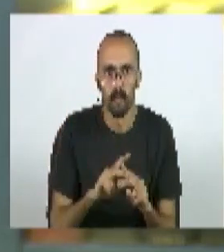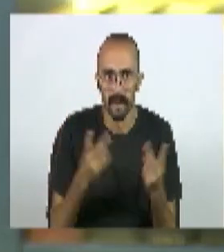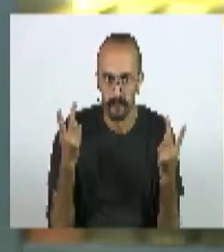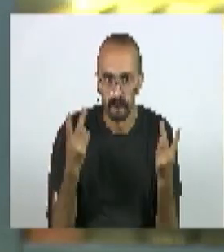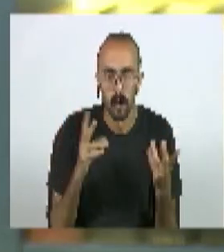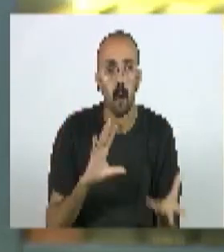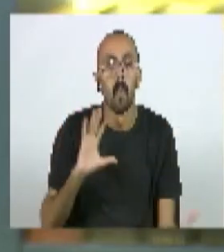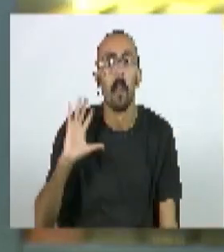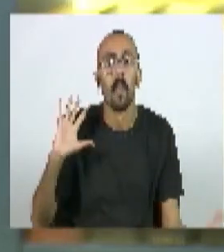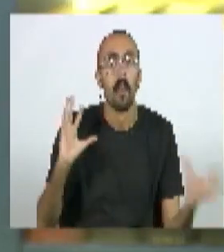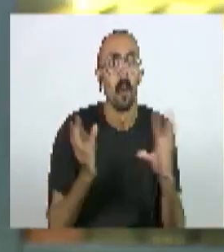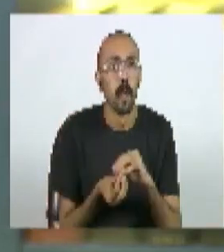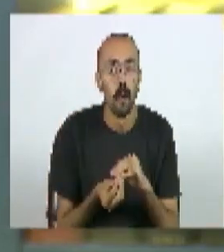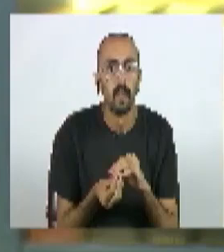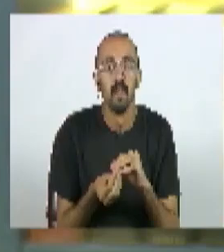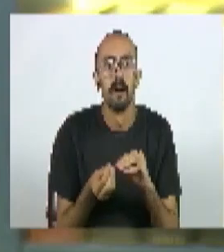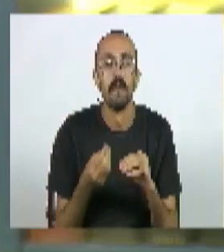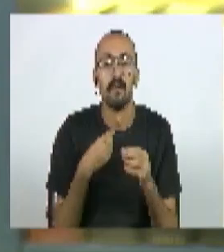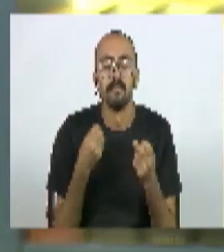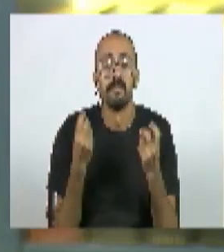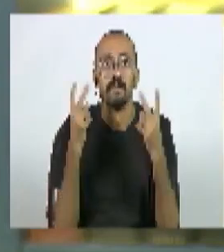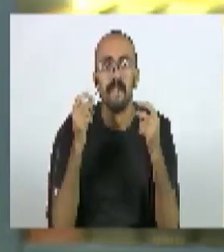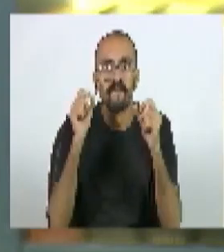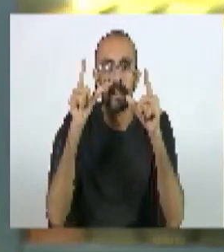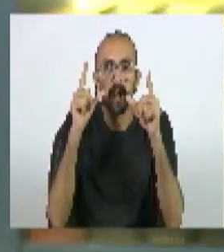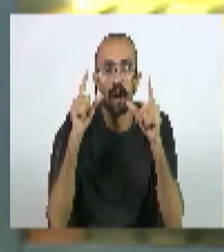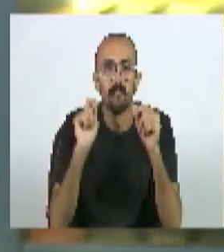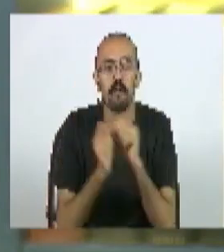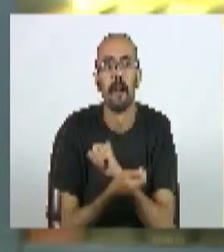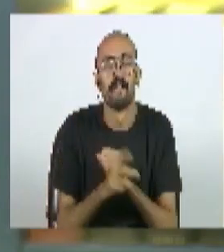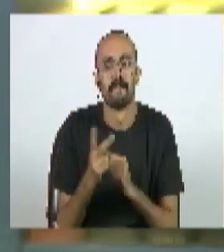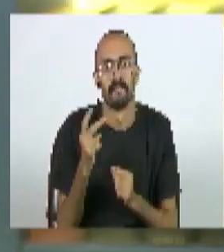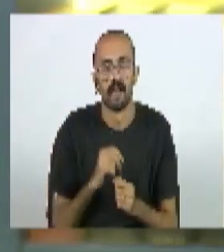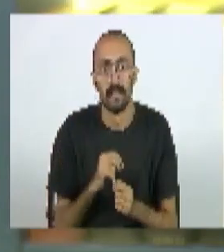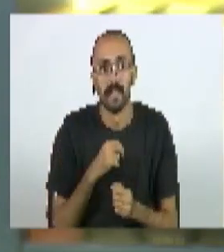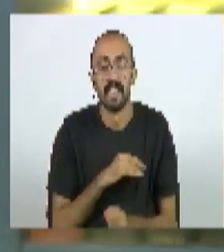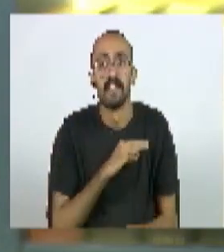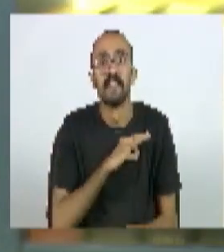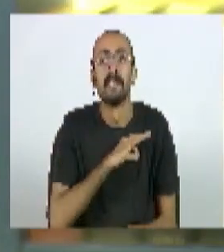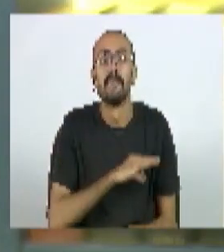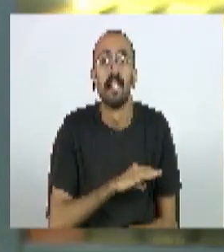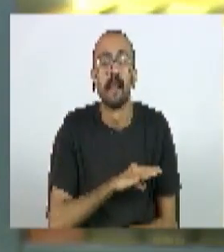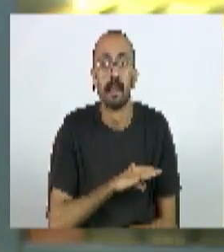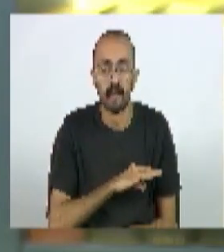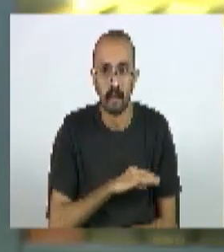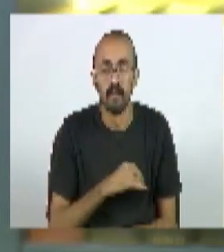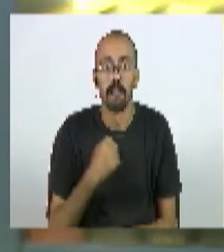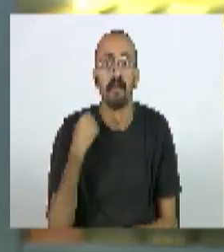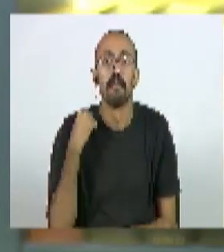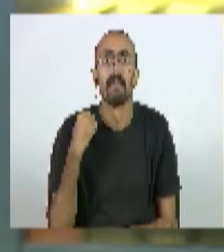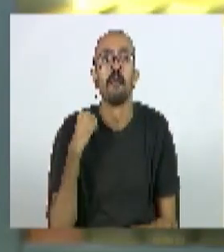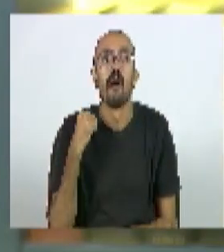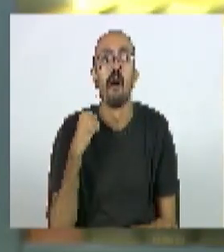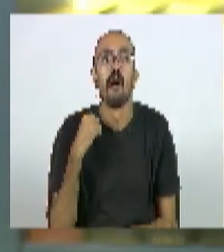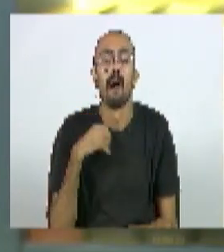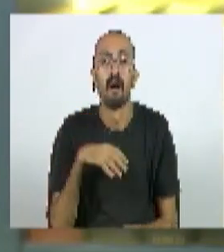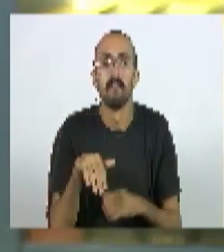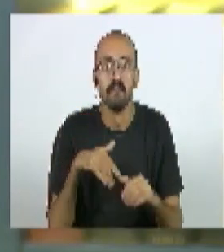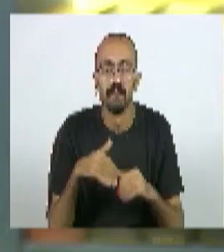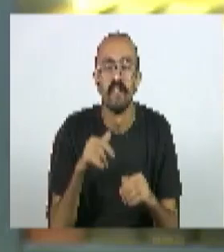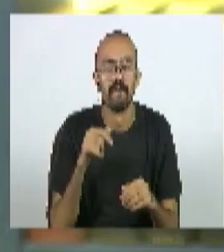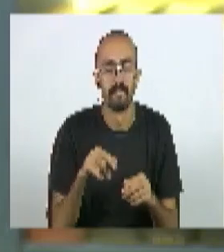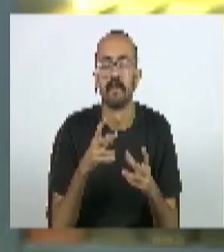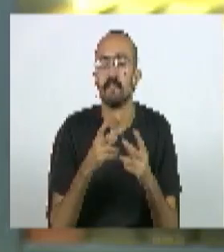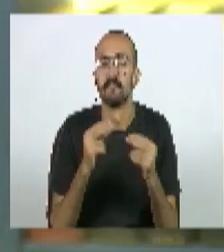ده بيديك وعي ورؤية مختلفة. الاستفادة من الطاقات البشرية اللي موجودة في المكان المحلي. كل قرية فيها